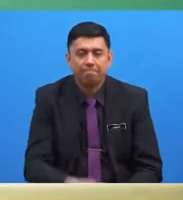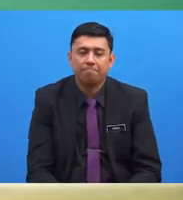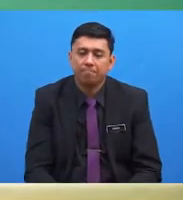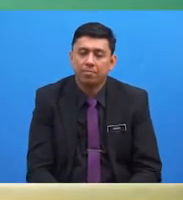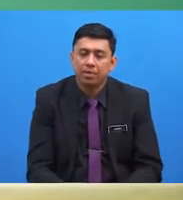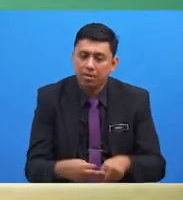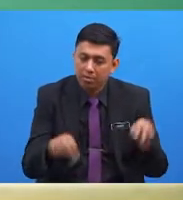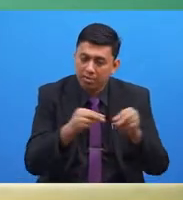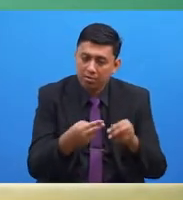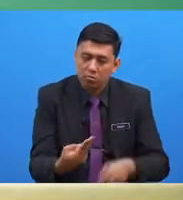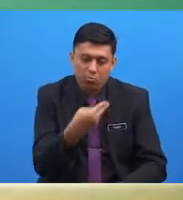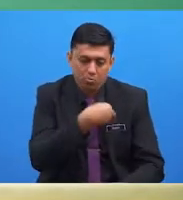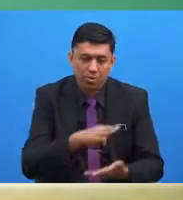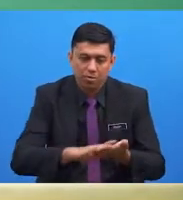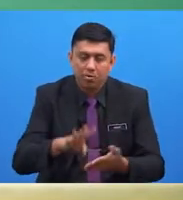Nilai untung bersih